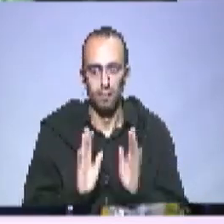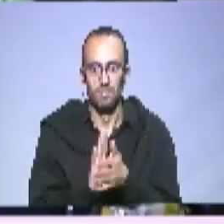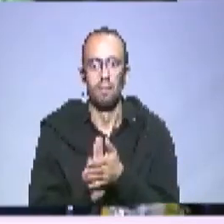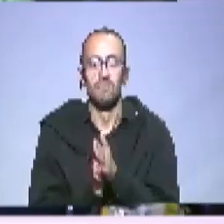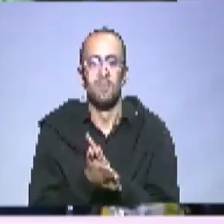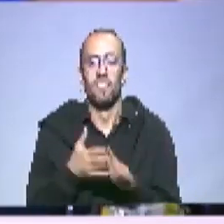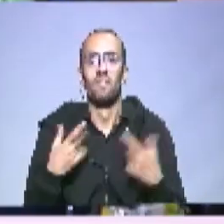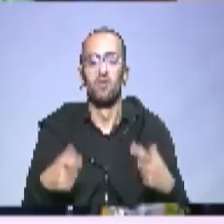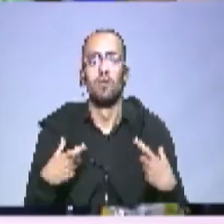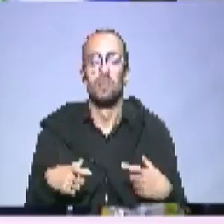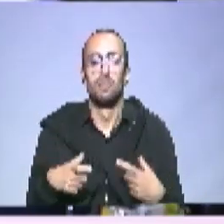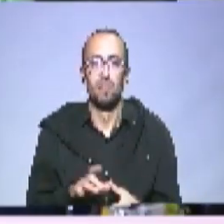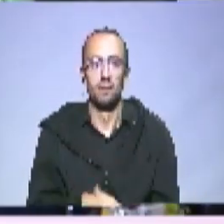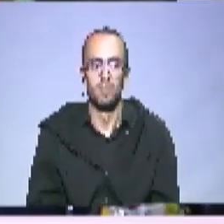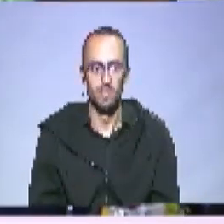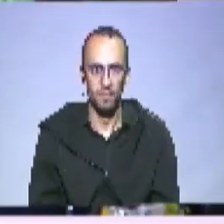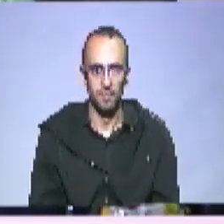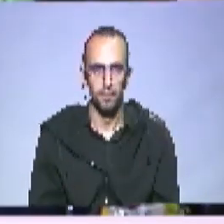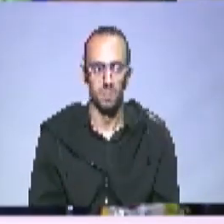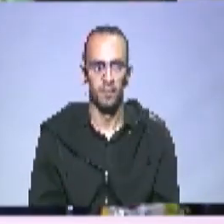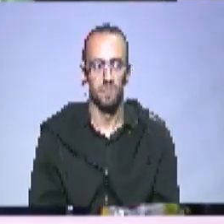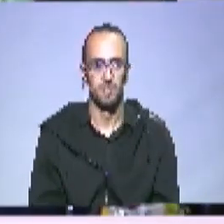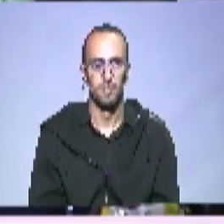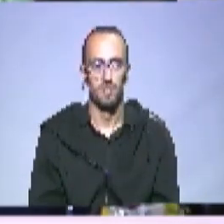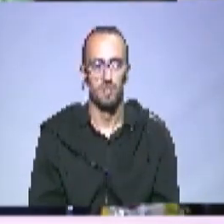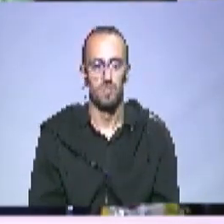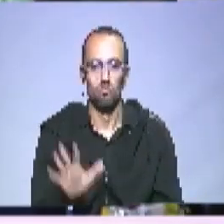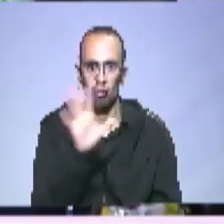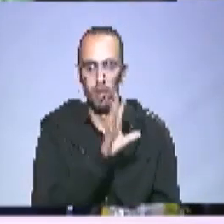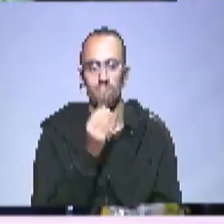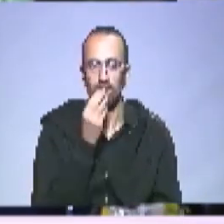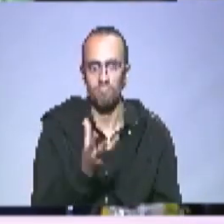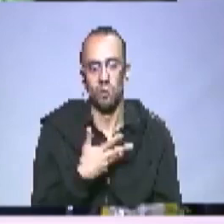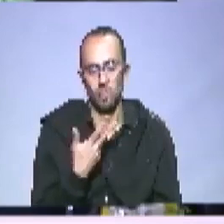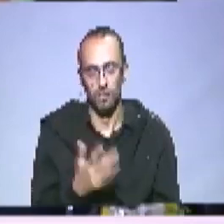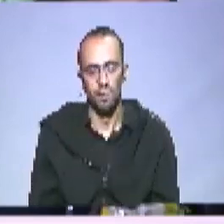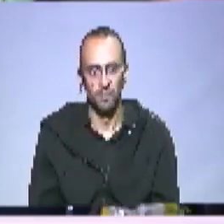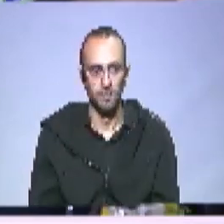نشتغل بشكل أظرف من كده.